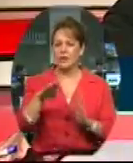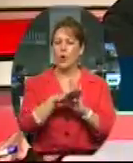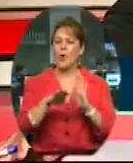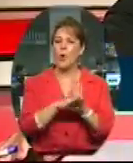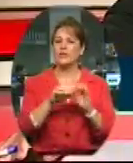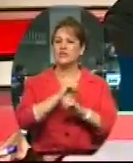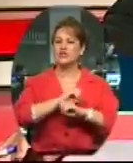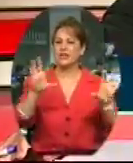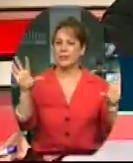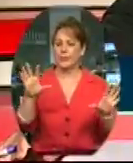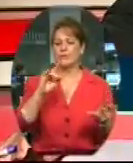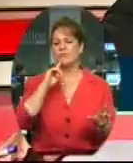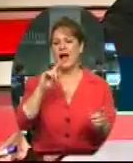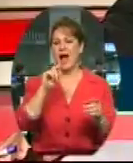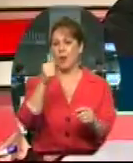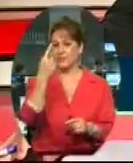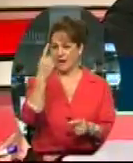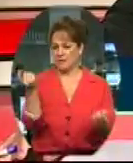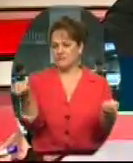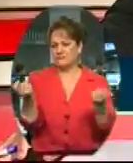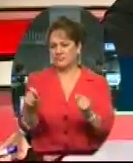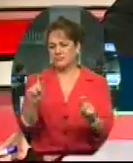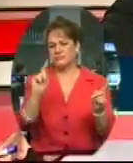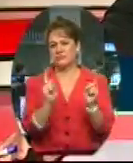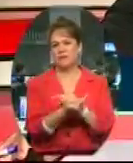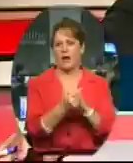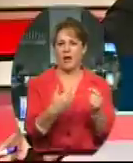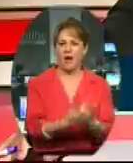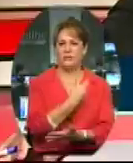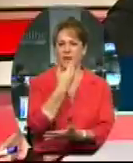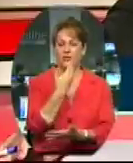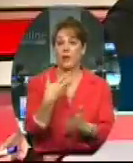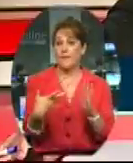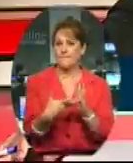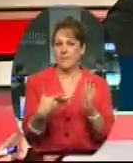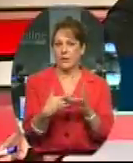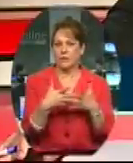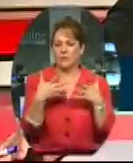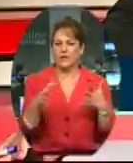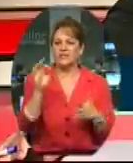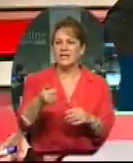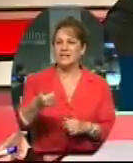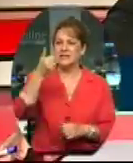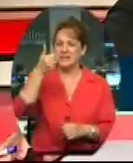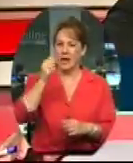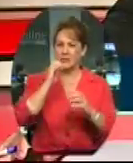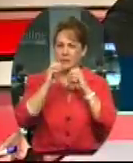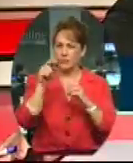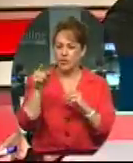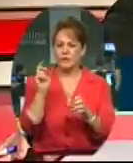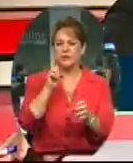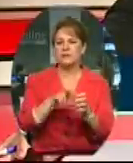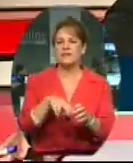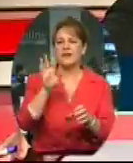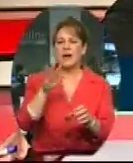רשות שידור ציבורית חדשה וסגירתה של רשות השידור הקיימת. לביקורת הרבה על הרפורמה של שר התקשורת ארדן הצטרפה היום ביקורת גם על העיסוק